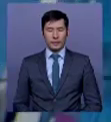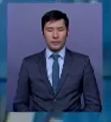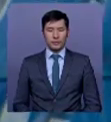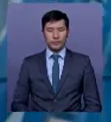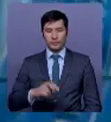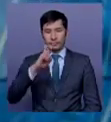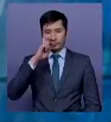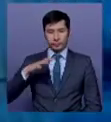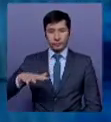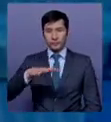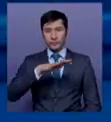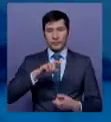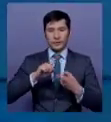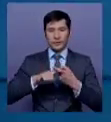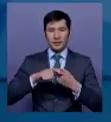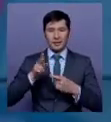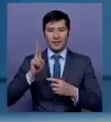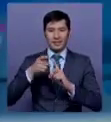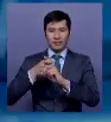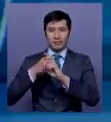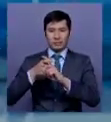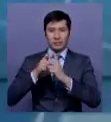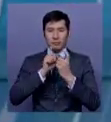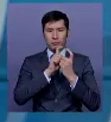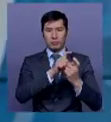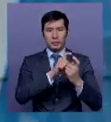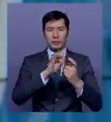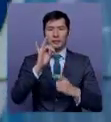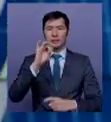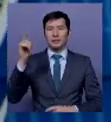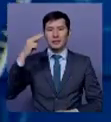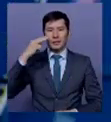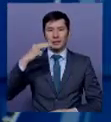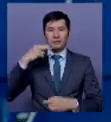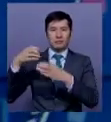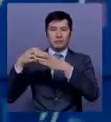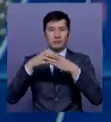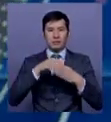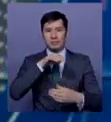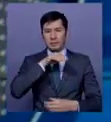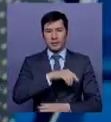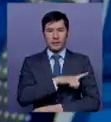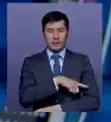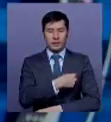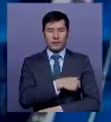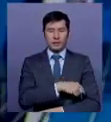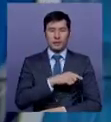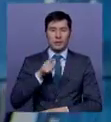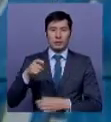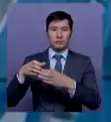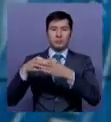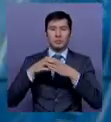елімізге коронавируспен күресуде көмек көрсету үшін Қытай дәрігерлері келді. Денсаулық сақтау министрлігінің мәліметі бойынша, олар